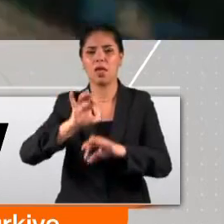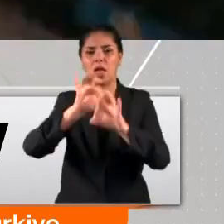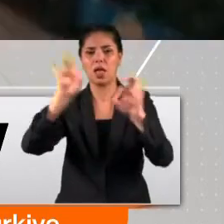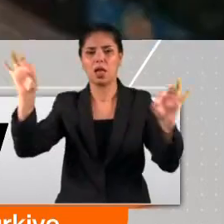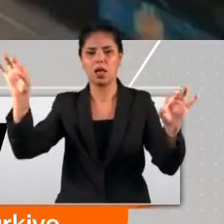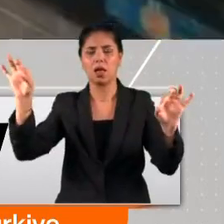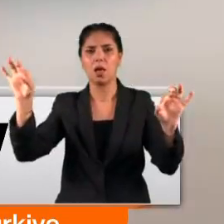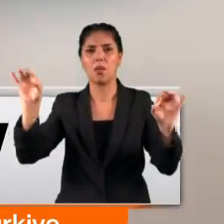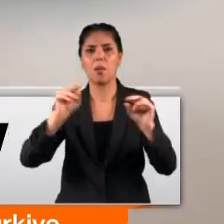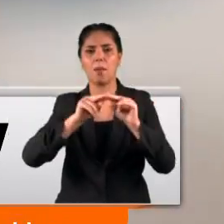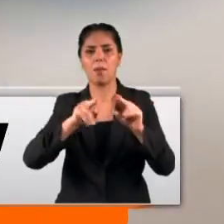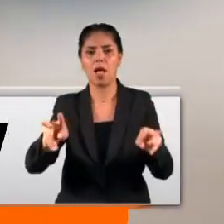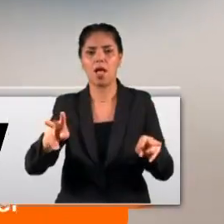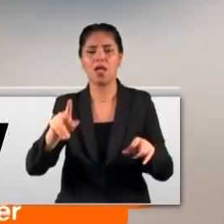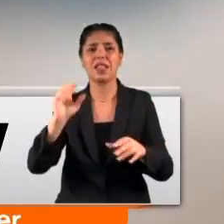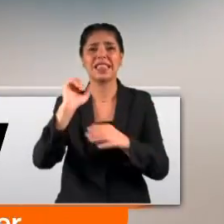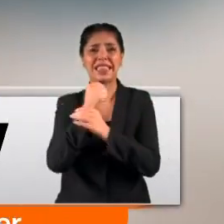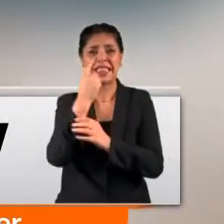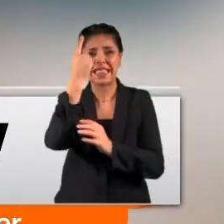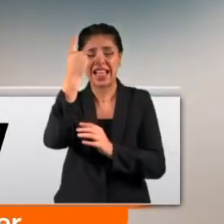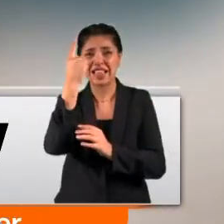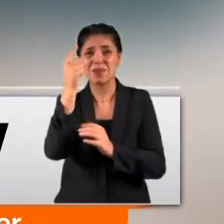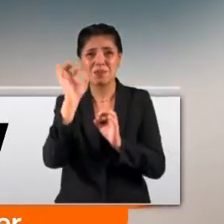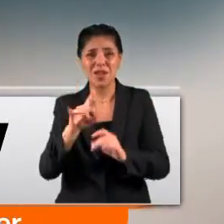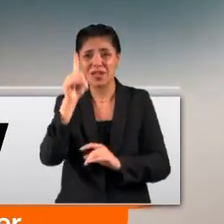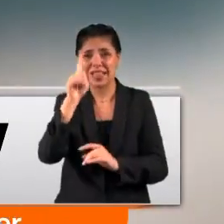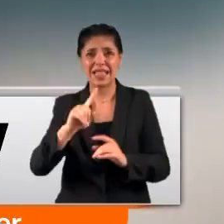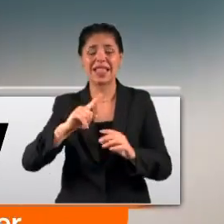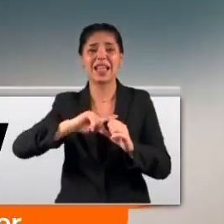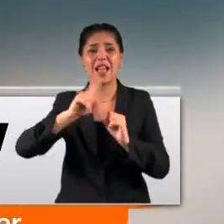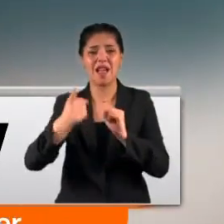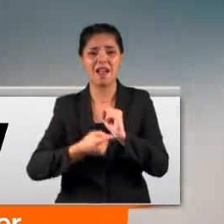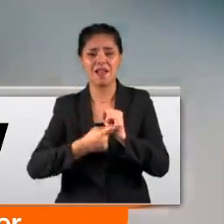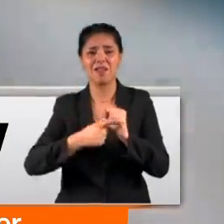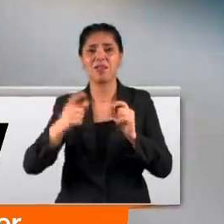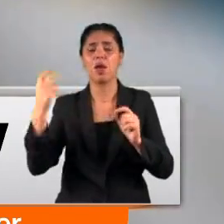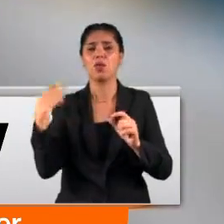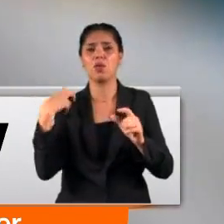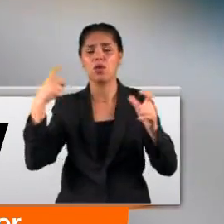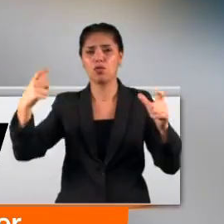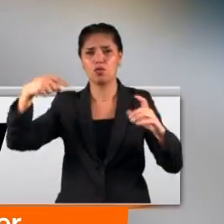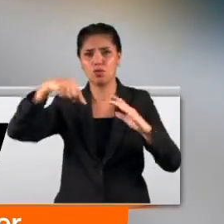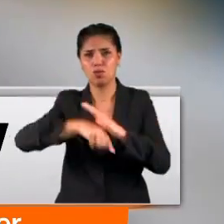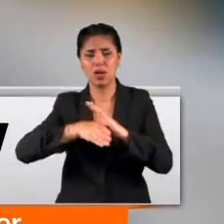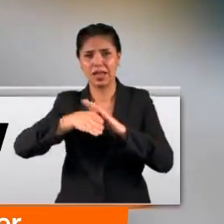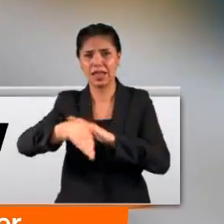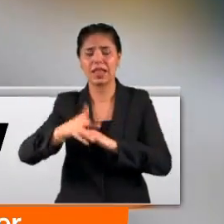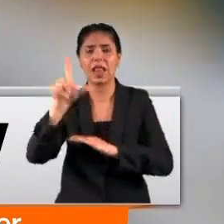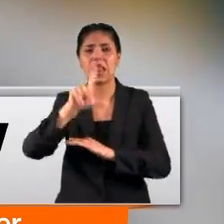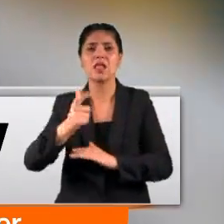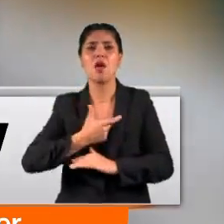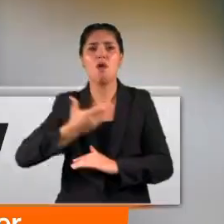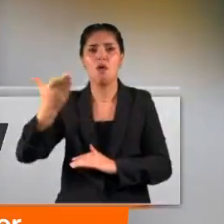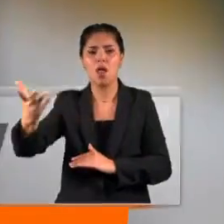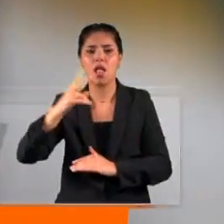elinde patlamış yani. Staja başladığı ilk hafta eline pense verilip kanalizasyon çukuruna indirilen lise öğrencisi